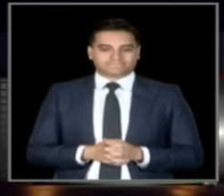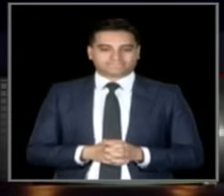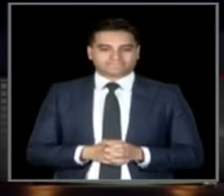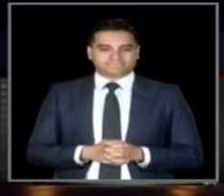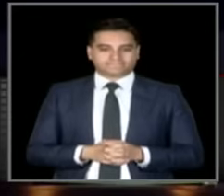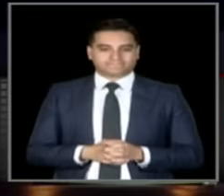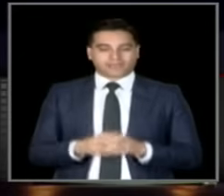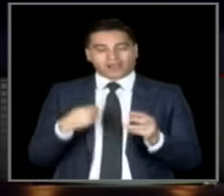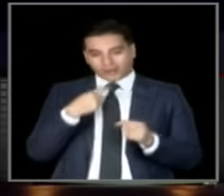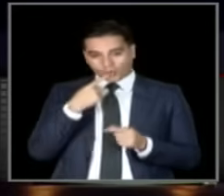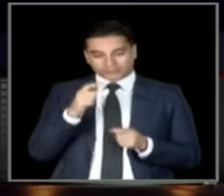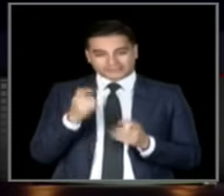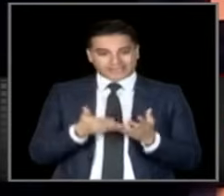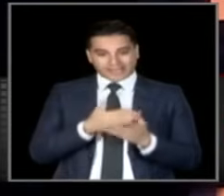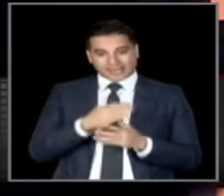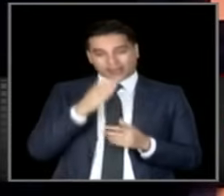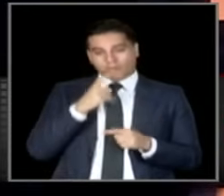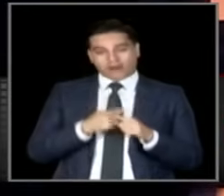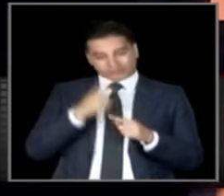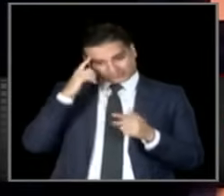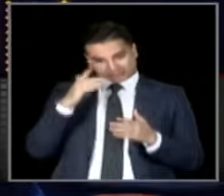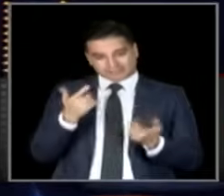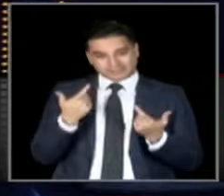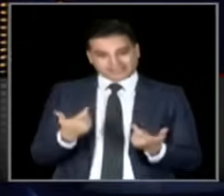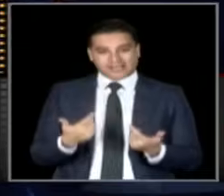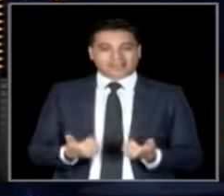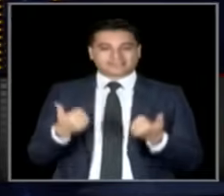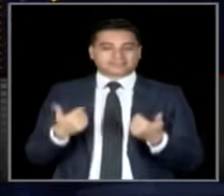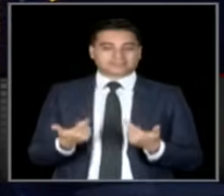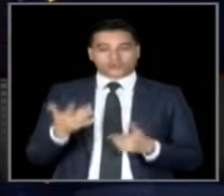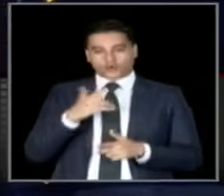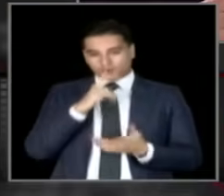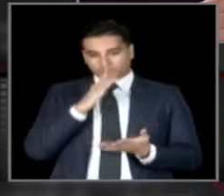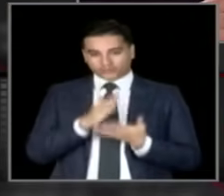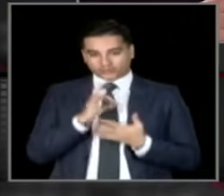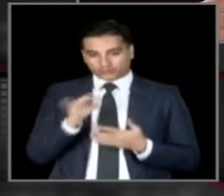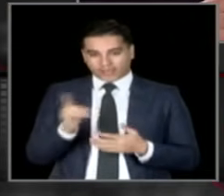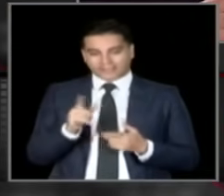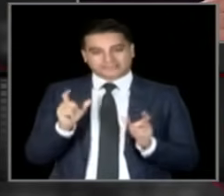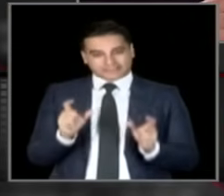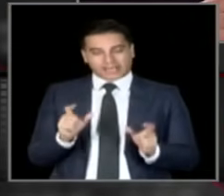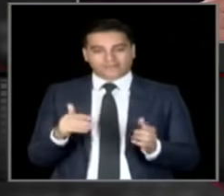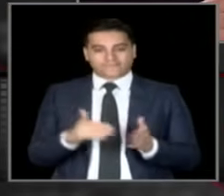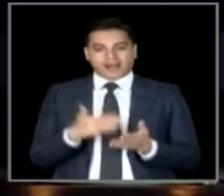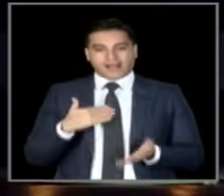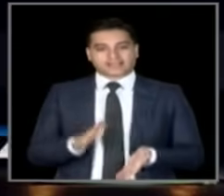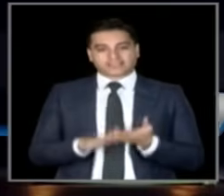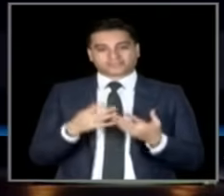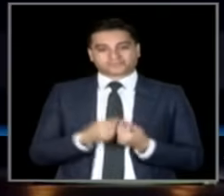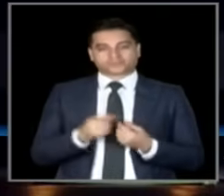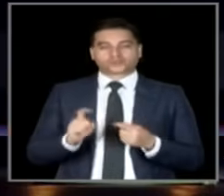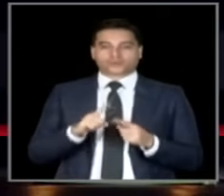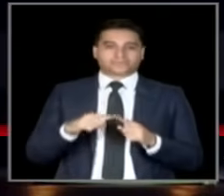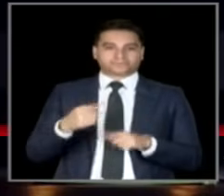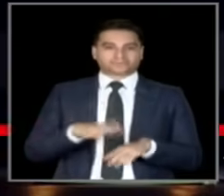ما أنا قلت لكم اللي هيستعجل هيجاوب غلط، ما تستنوا، ما أنتوش متأكدين، اصبروا والله هساعدكم. السؤال اللي